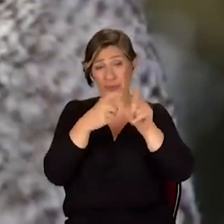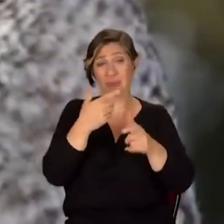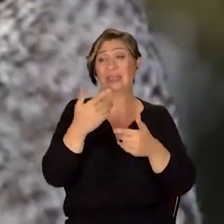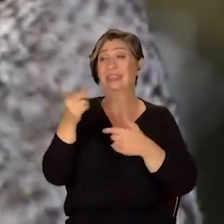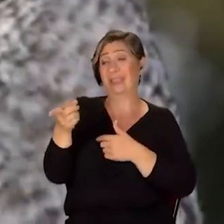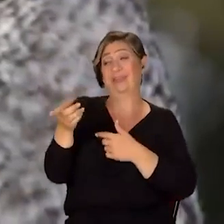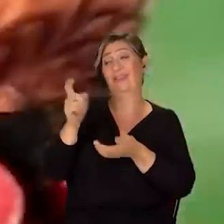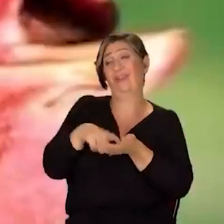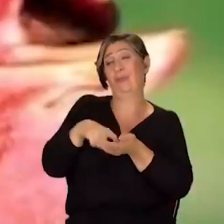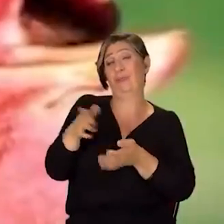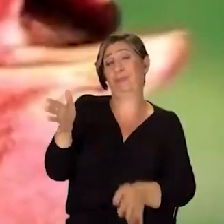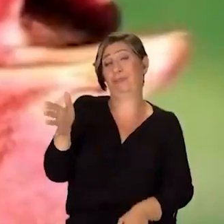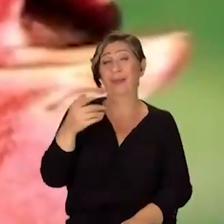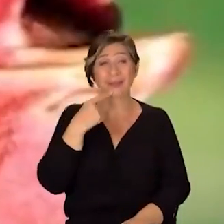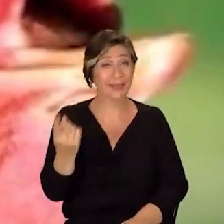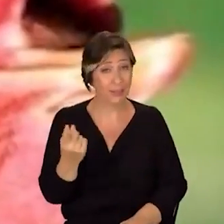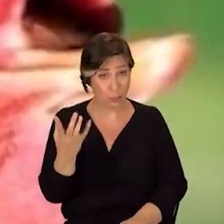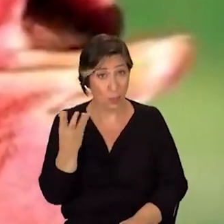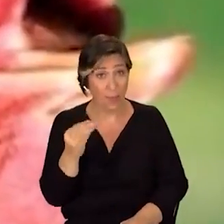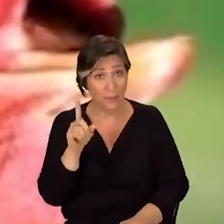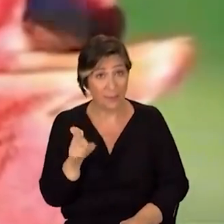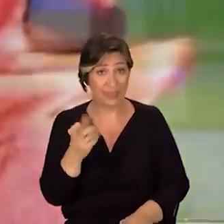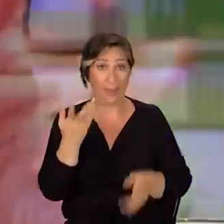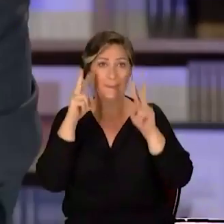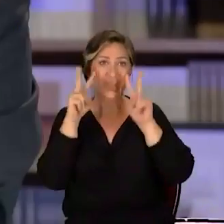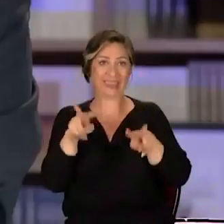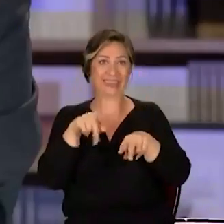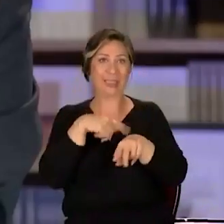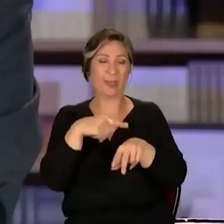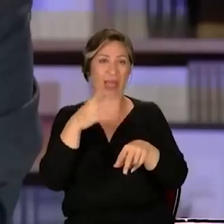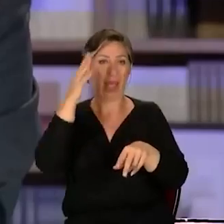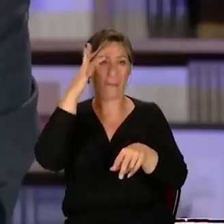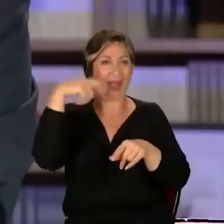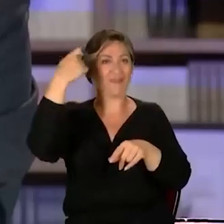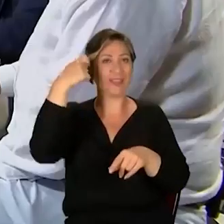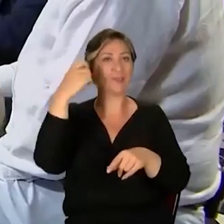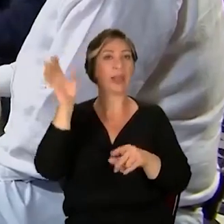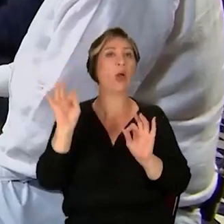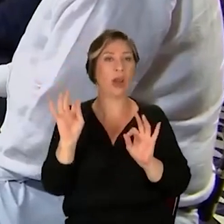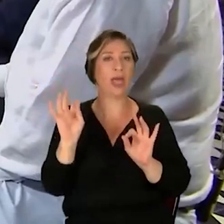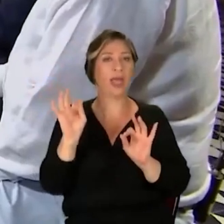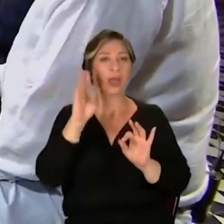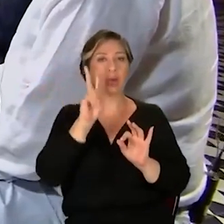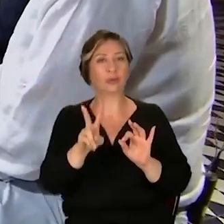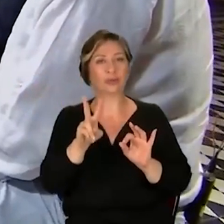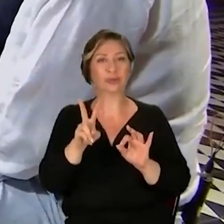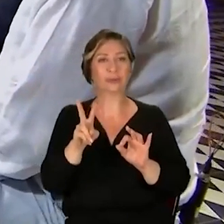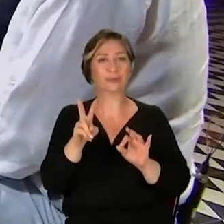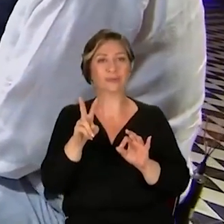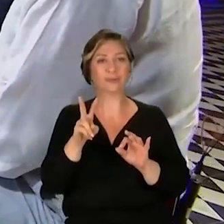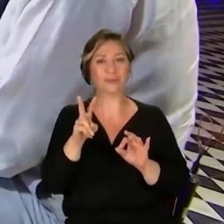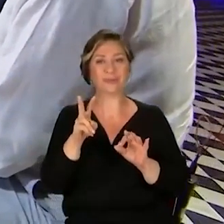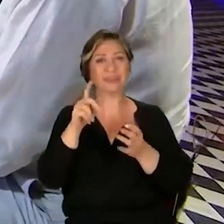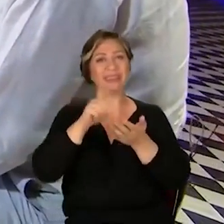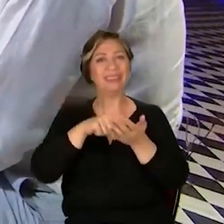de tavuk. Tavuk yani. Şimdi baktığın zaman tabii hani Amerikan filmlerinde de görürüz ya işte bu